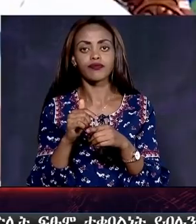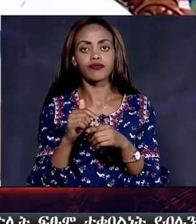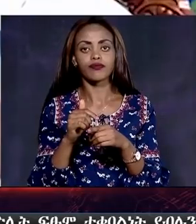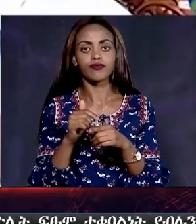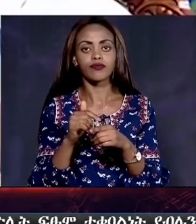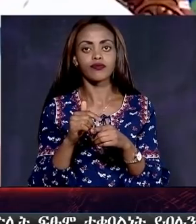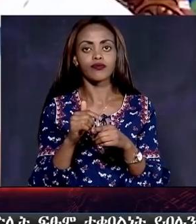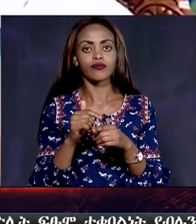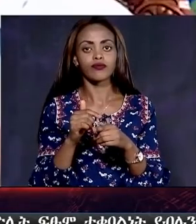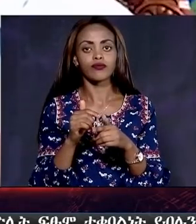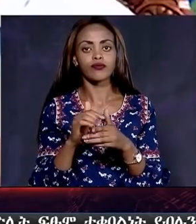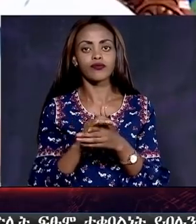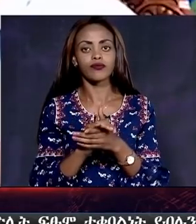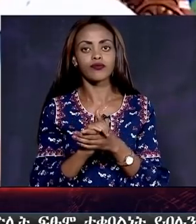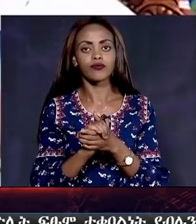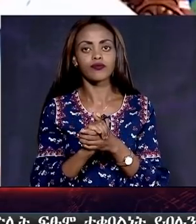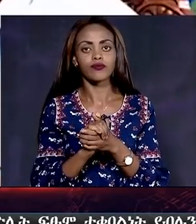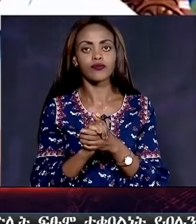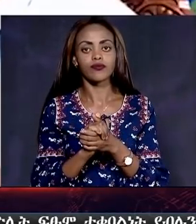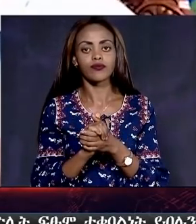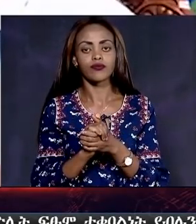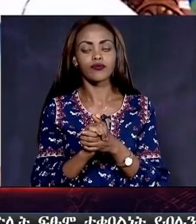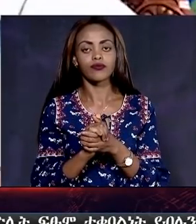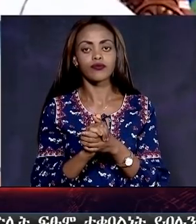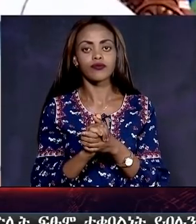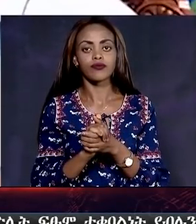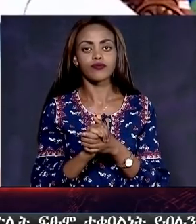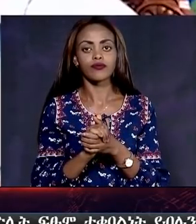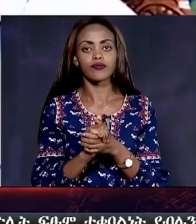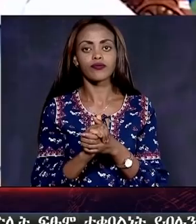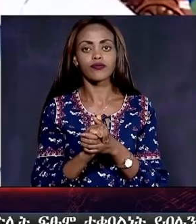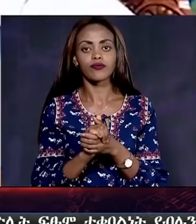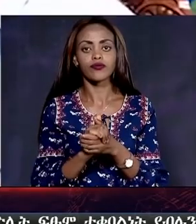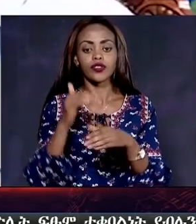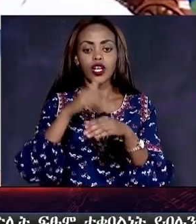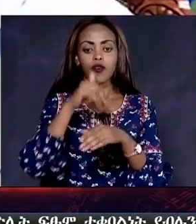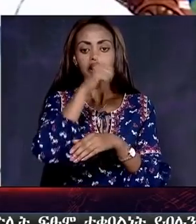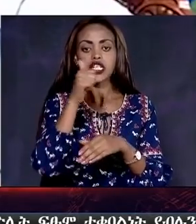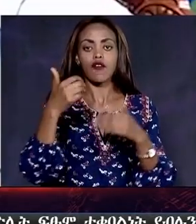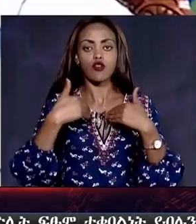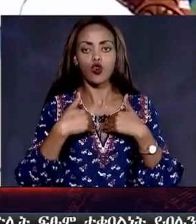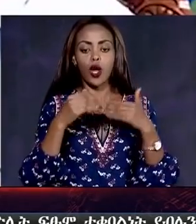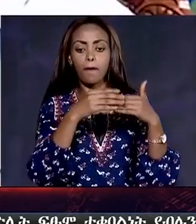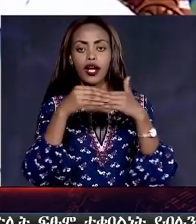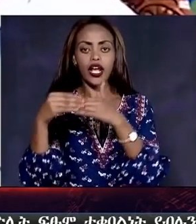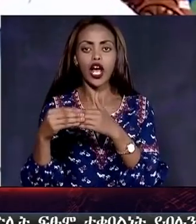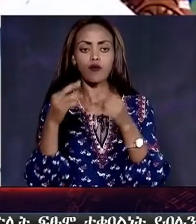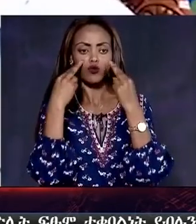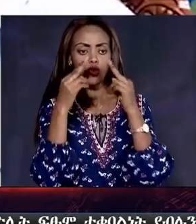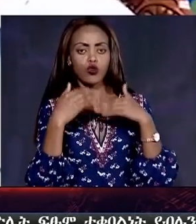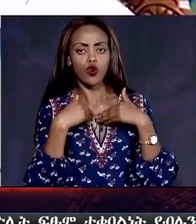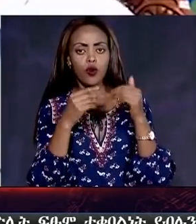ላይ ተመስርቶ የትግራይ ህዝብ ራስን በራስ የማስተዳደር መብት የኢትዮጵያ ህዝቦች ራስን በራስ የማስተዳደር መብት ኣብ ኣዲስ ኣበባ ዘሎ ኣመራርሓ ብዘርእዮ